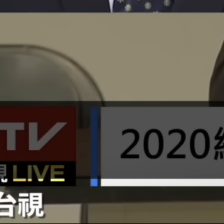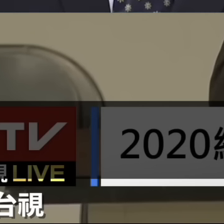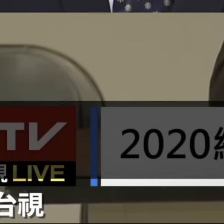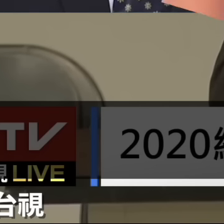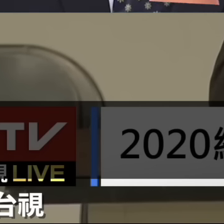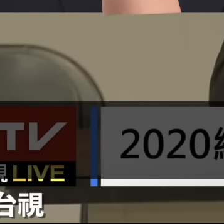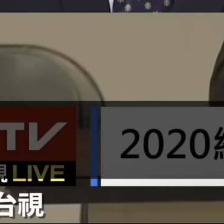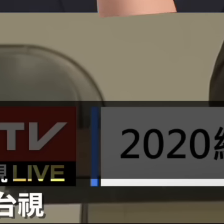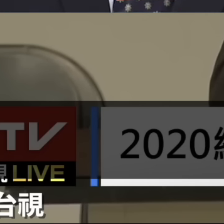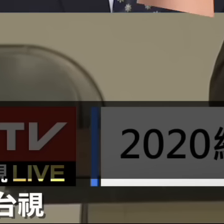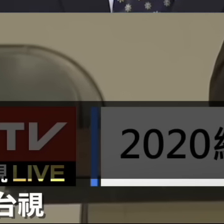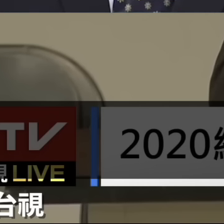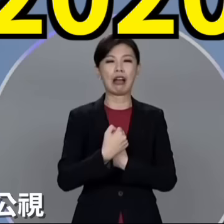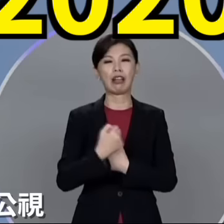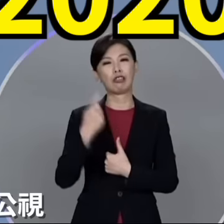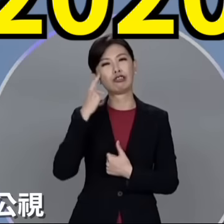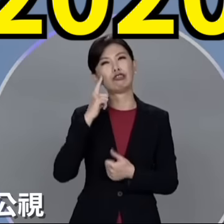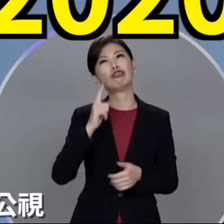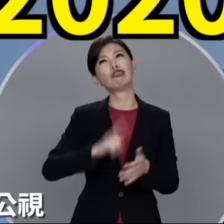啪响啊！